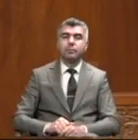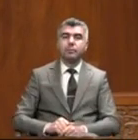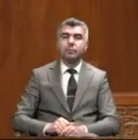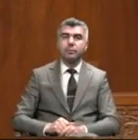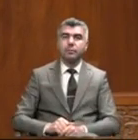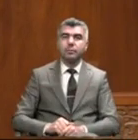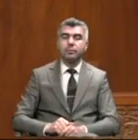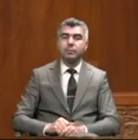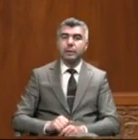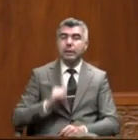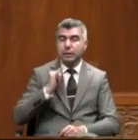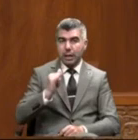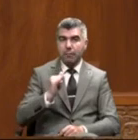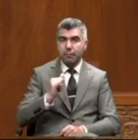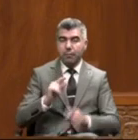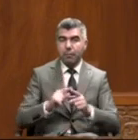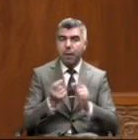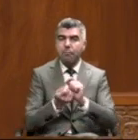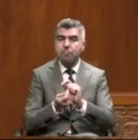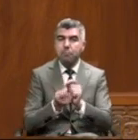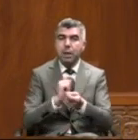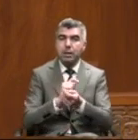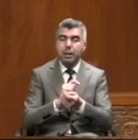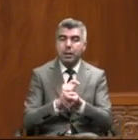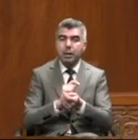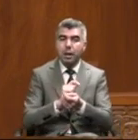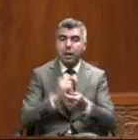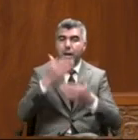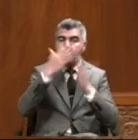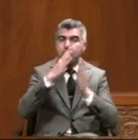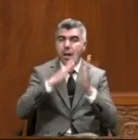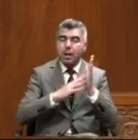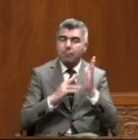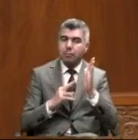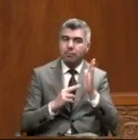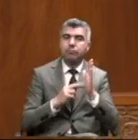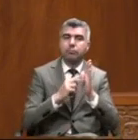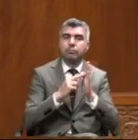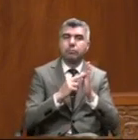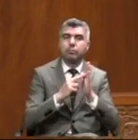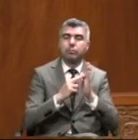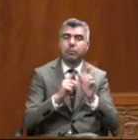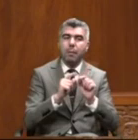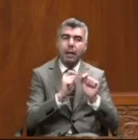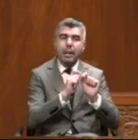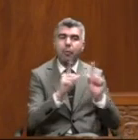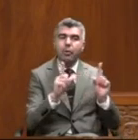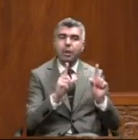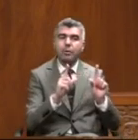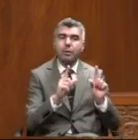من ضمان نجاح الانتقال ببلادنا بشكل متدرج من نموذج